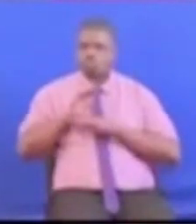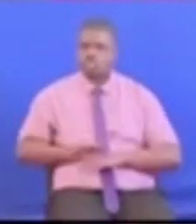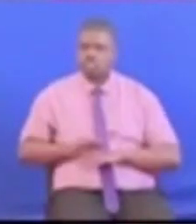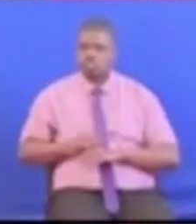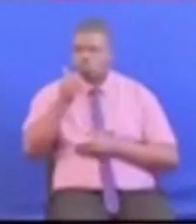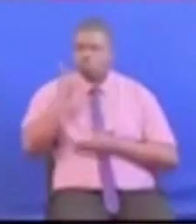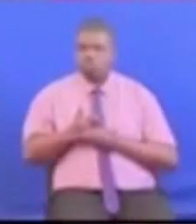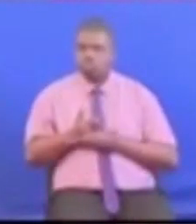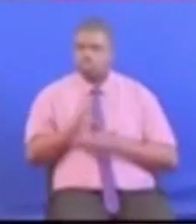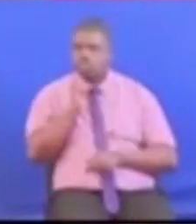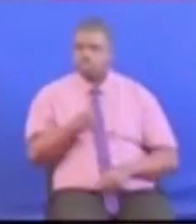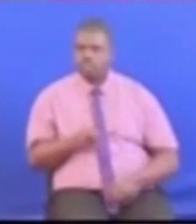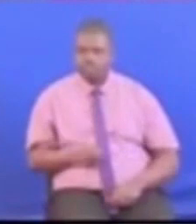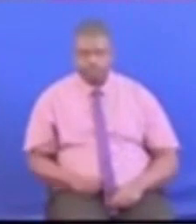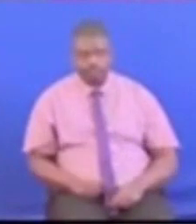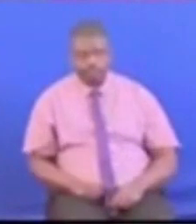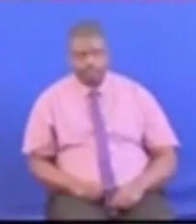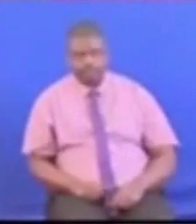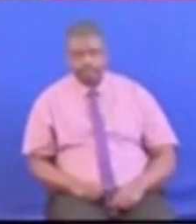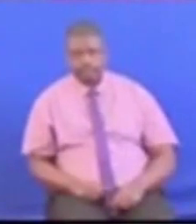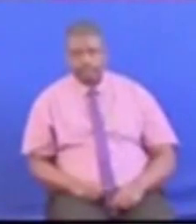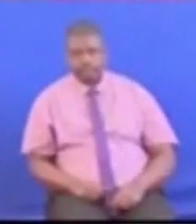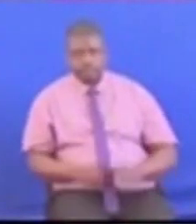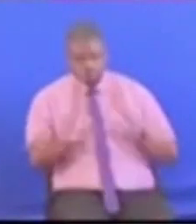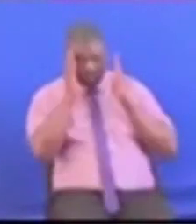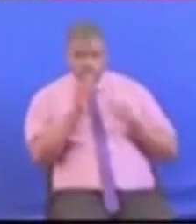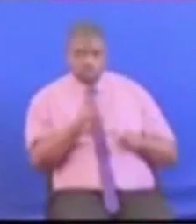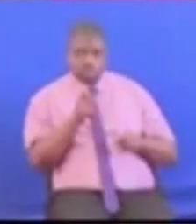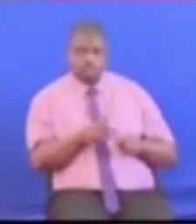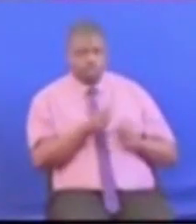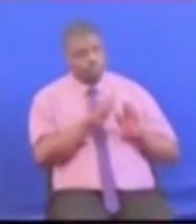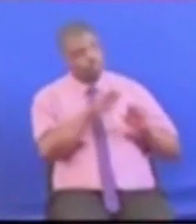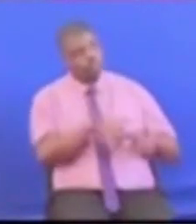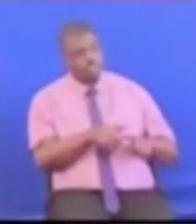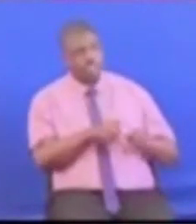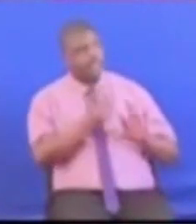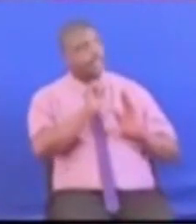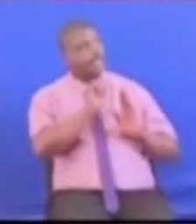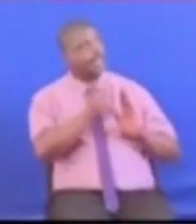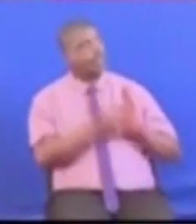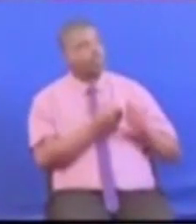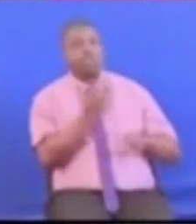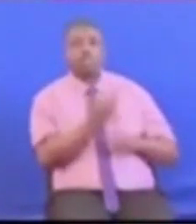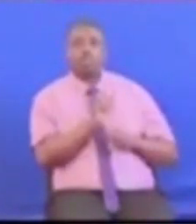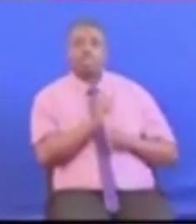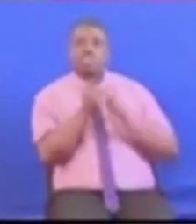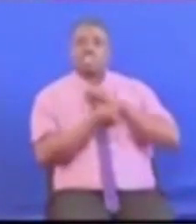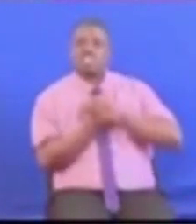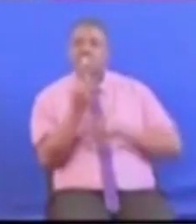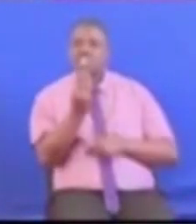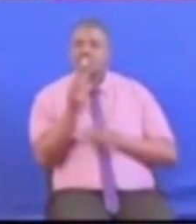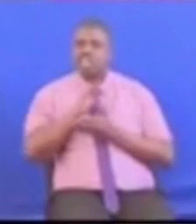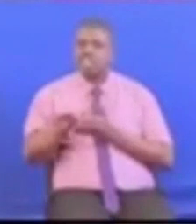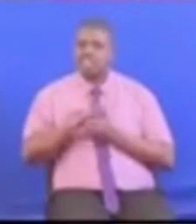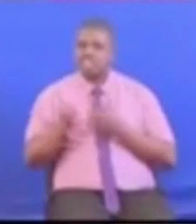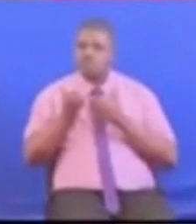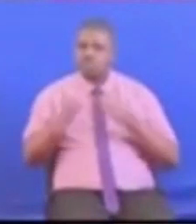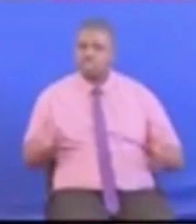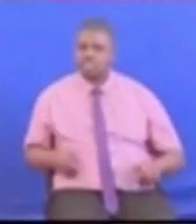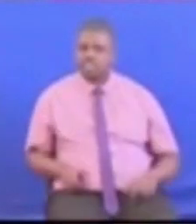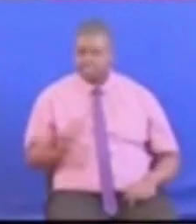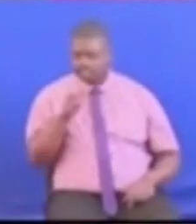na uamuzi wa spika. Waheshimiwa wabunge, kanuni ya 5 fasili ya 4 inaeleza wazi kwamba mbunge